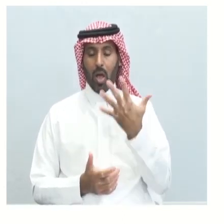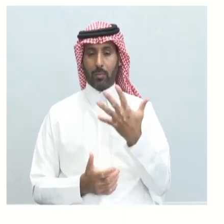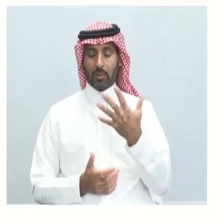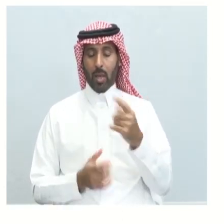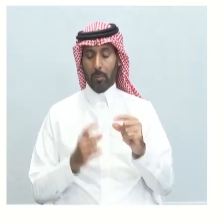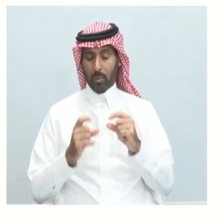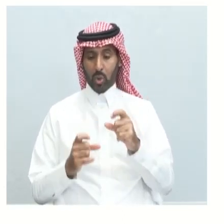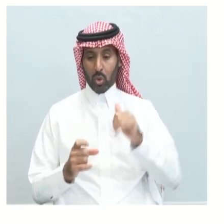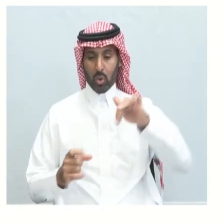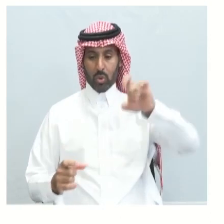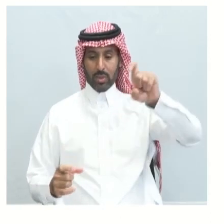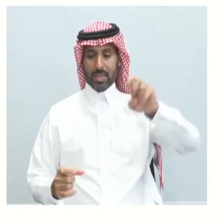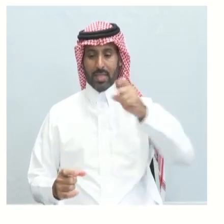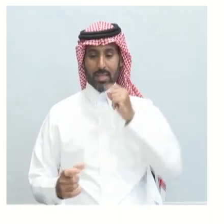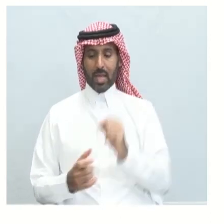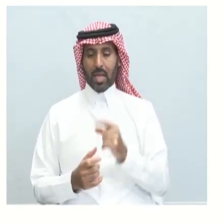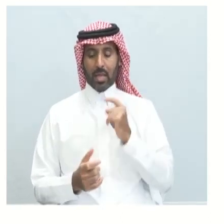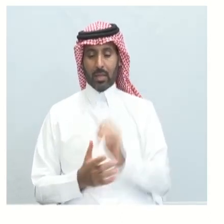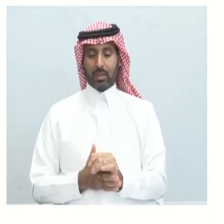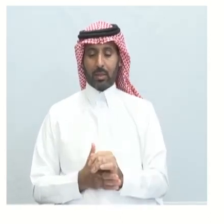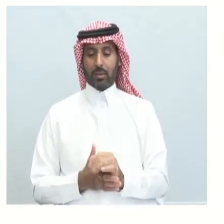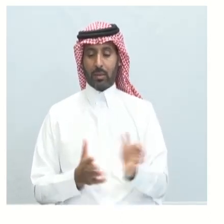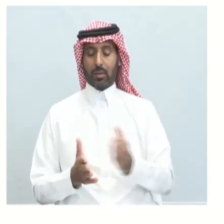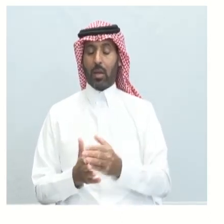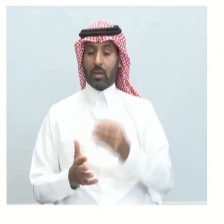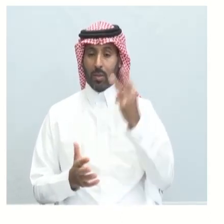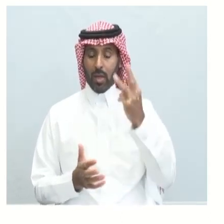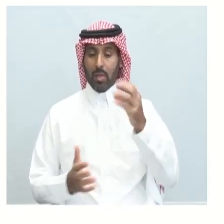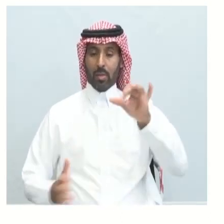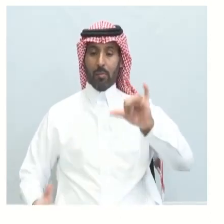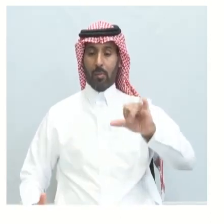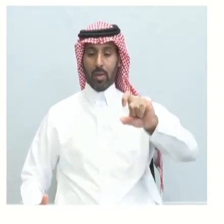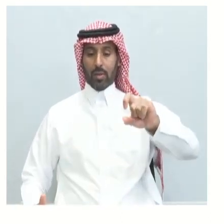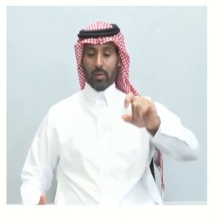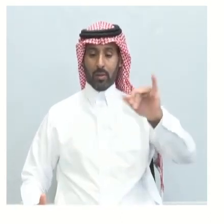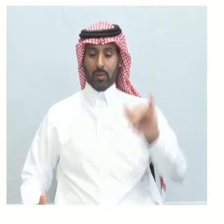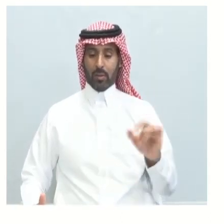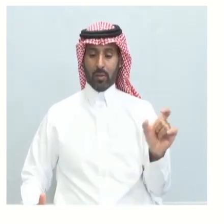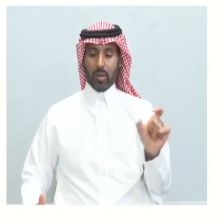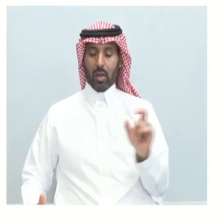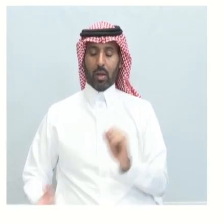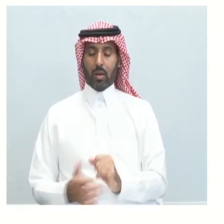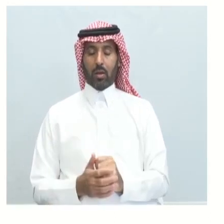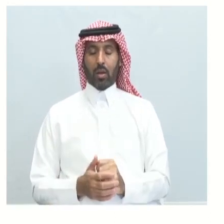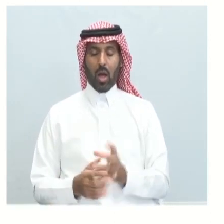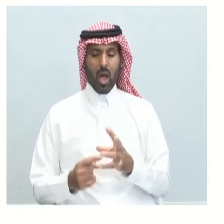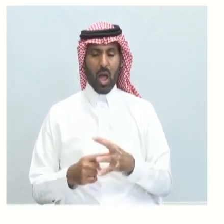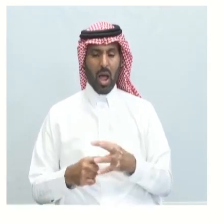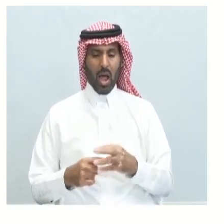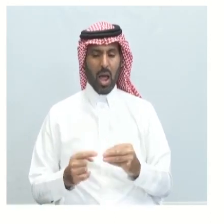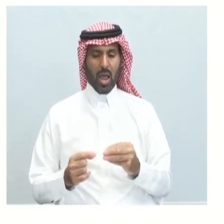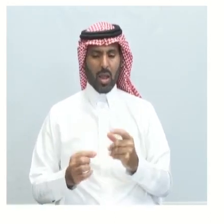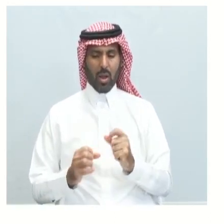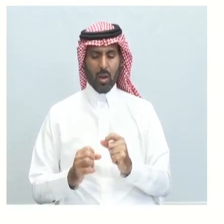ذلك لدينا القسم الثالث مدم هو اقل الاقاليم وضوحا من النواحي